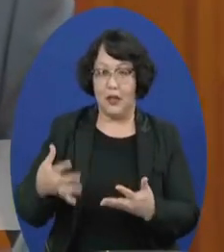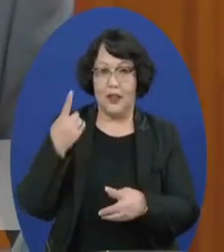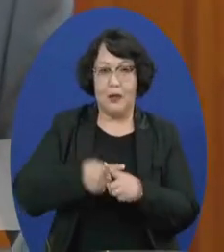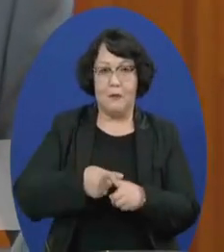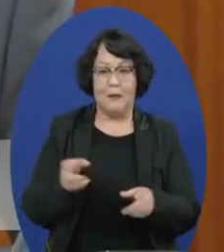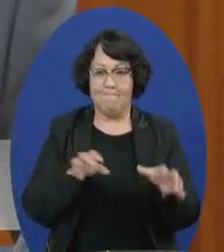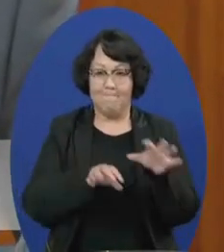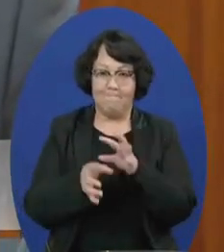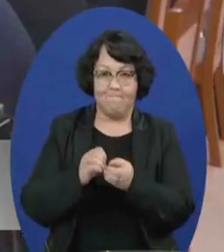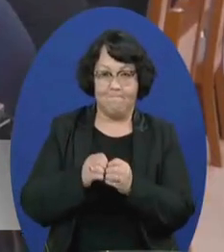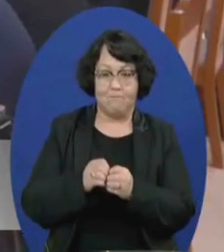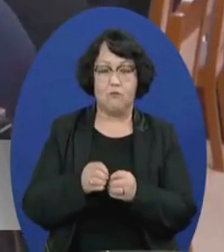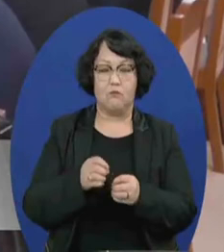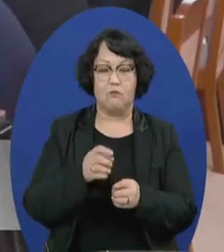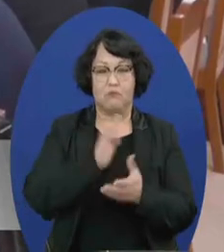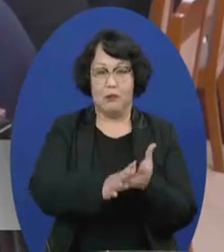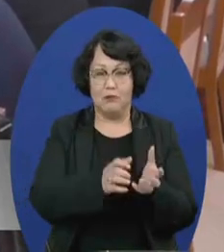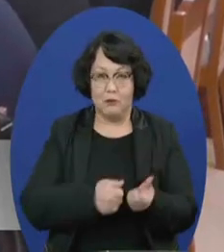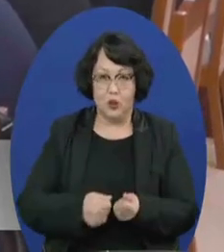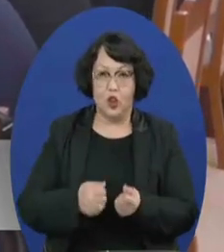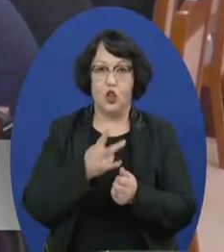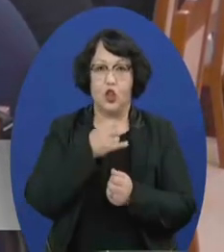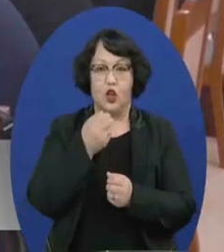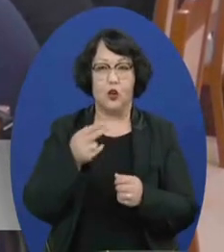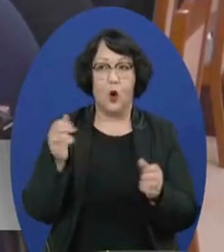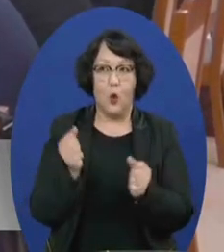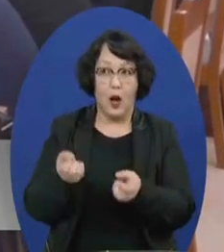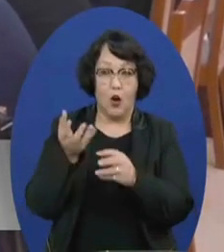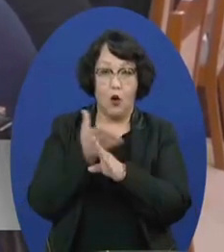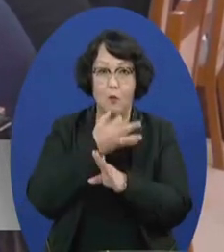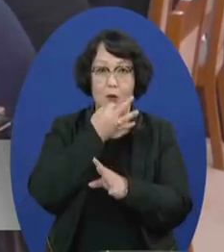татан авч нөөцлөх, өвөлжилтийн бэлтгэл ажилд толгомдож байгаа